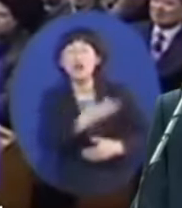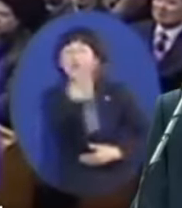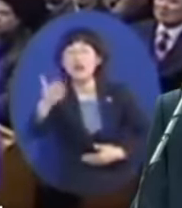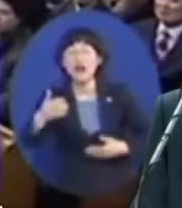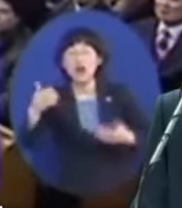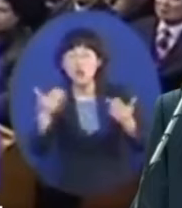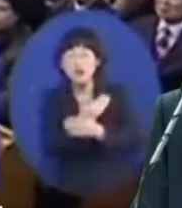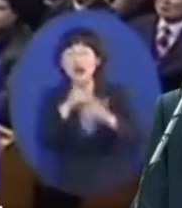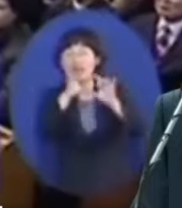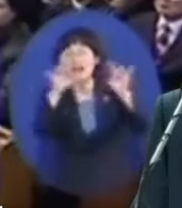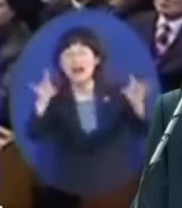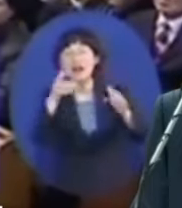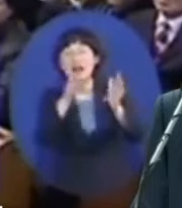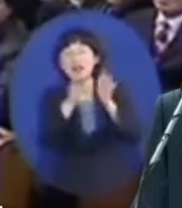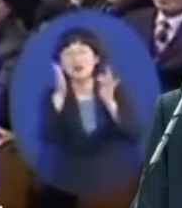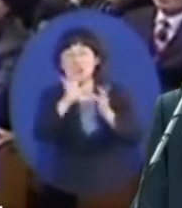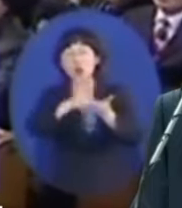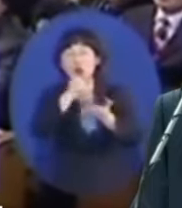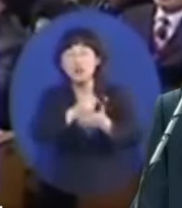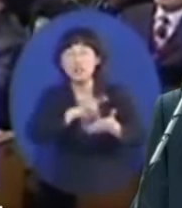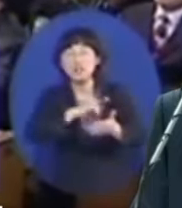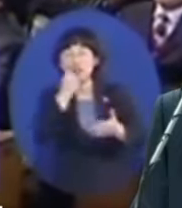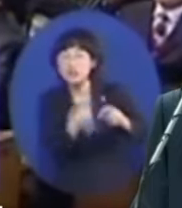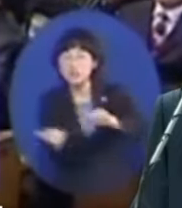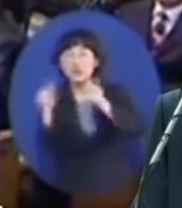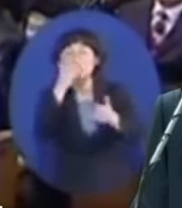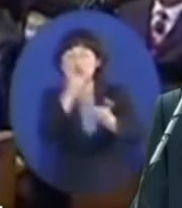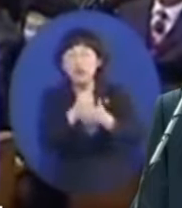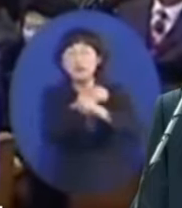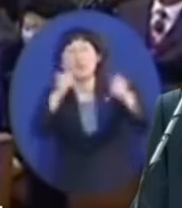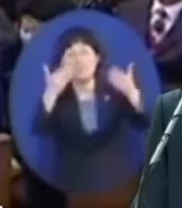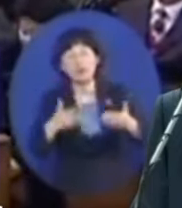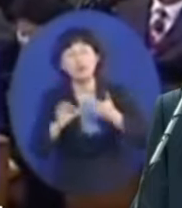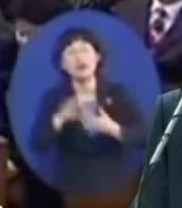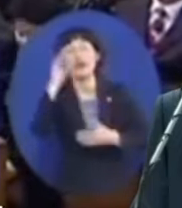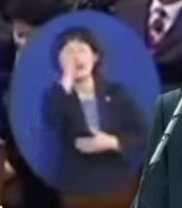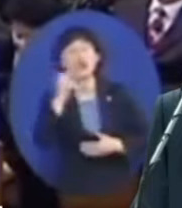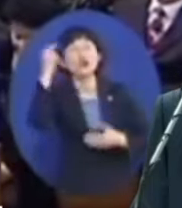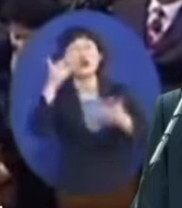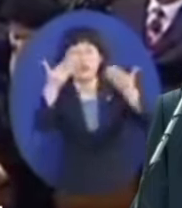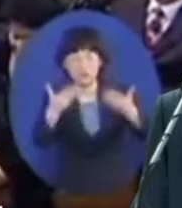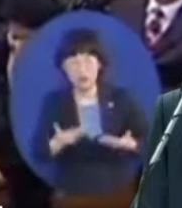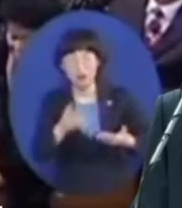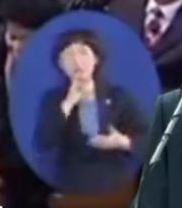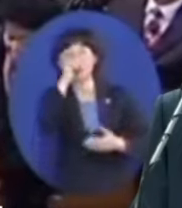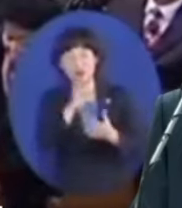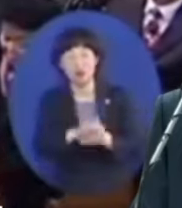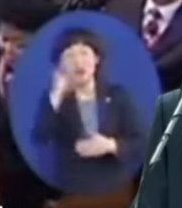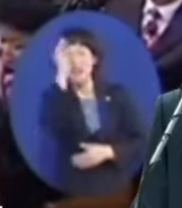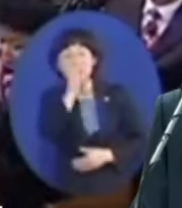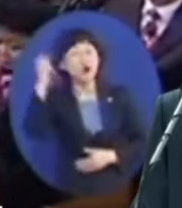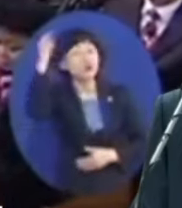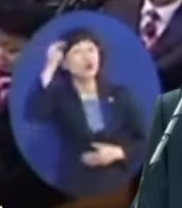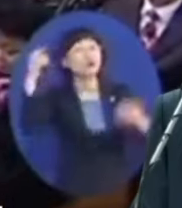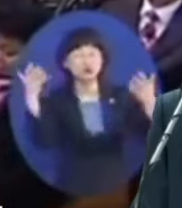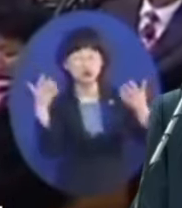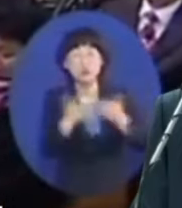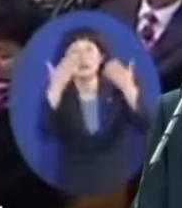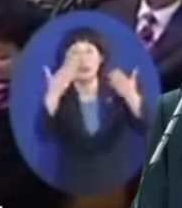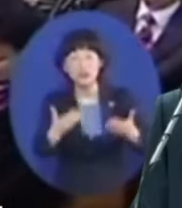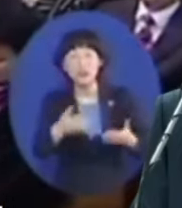예수 그리스도 이름으로 침례를 받고 죄사함을 받으라. 그리하면 성령을 선물을 받았느냐라고 말하셨던 것입니다. 성령으로 충만함 받는